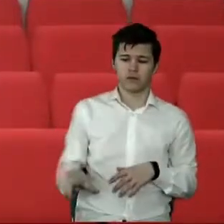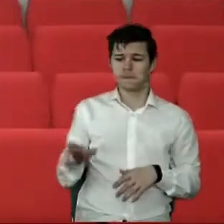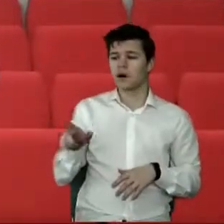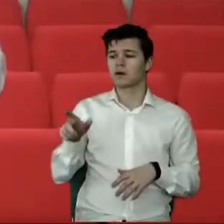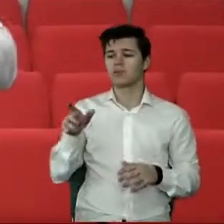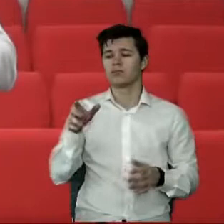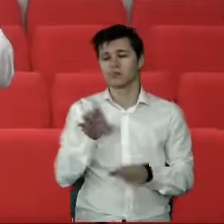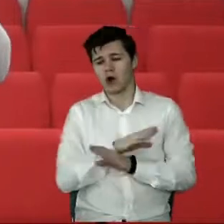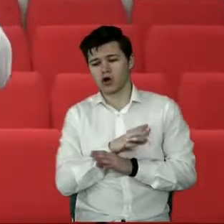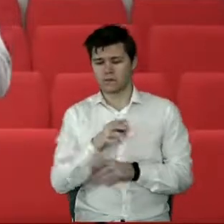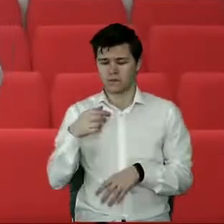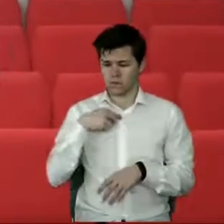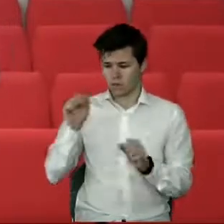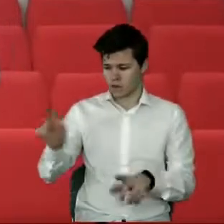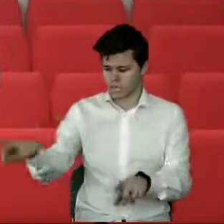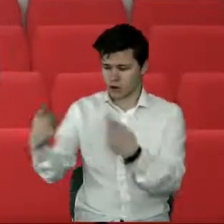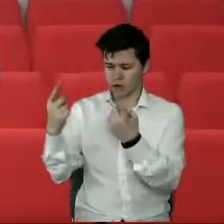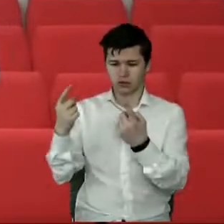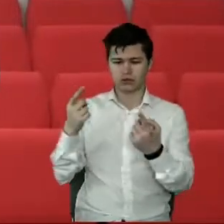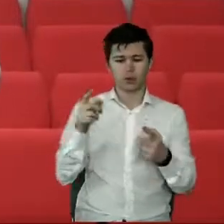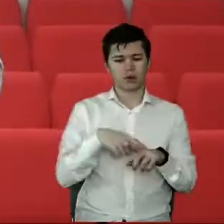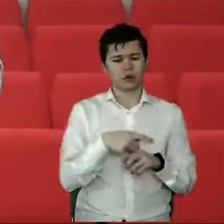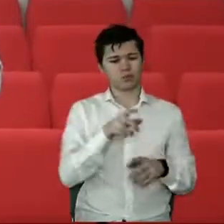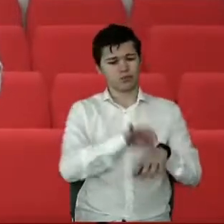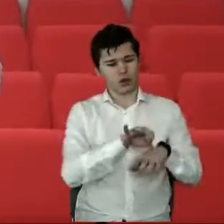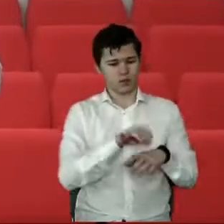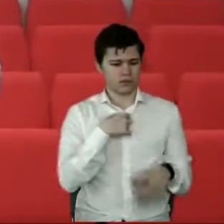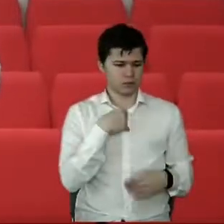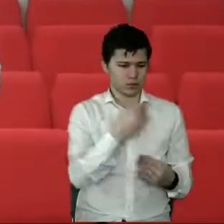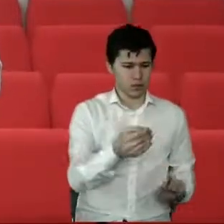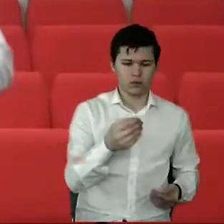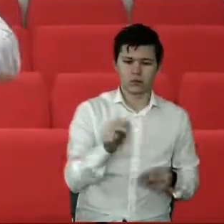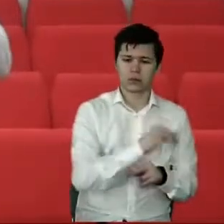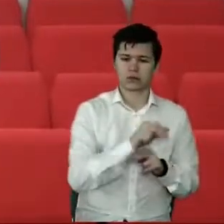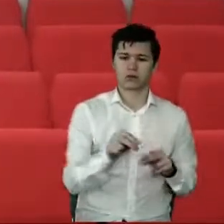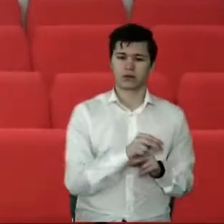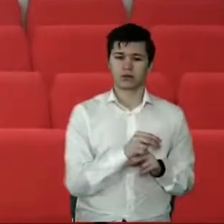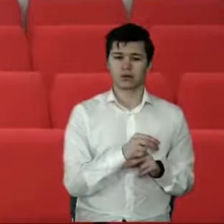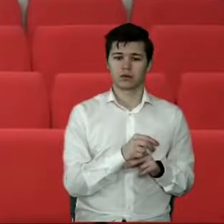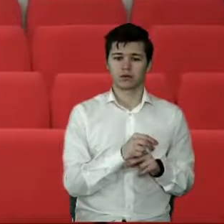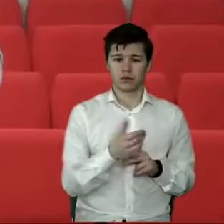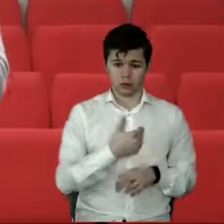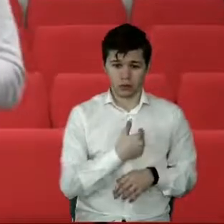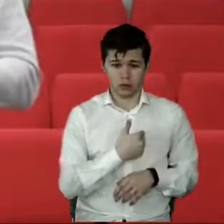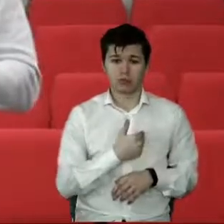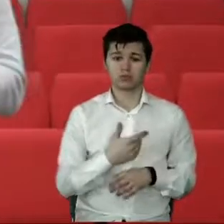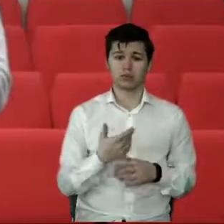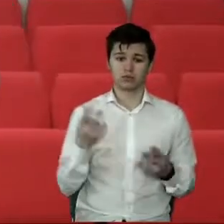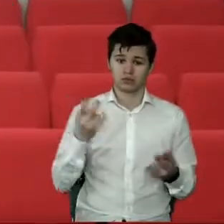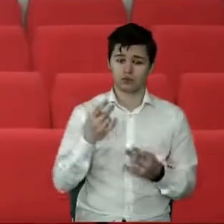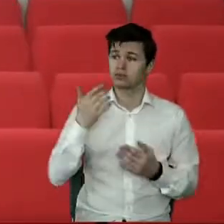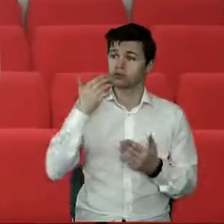действовало бы в нашей жизни через нас. Но если я только в процессе постижения вот